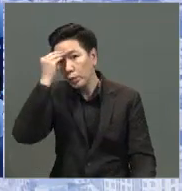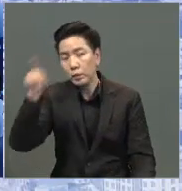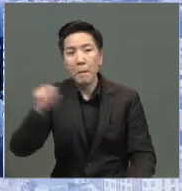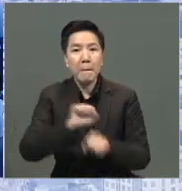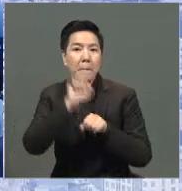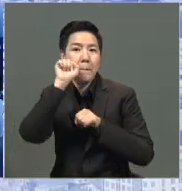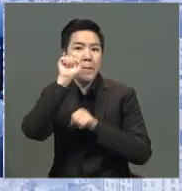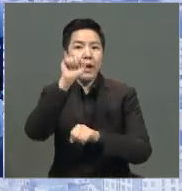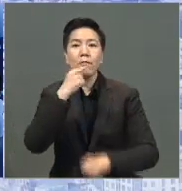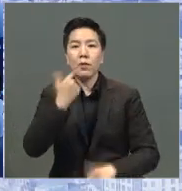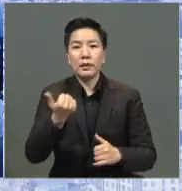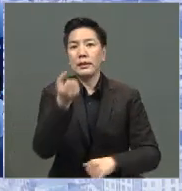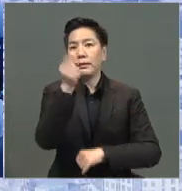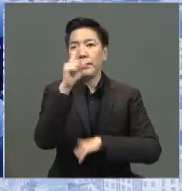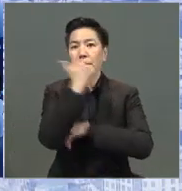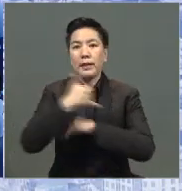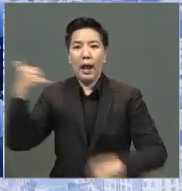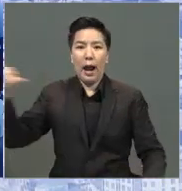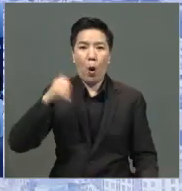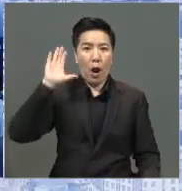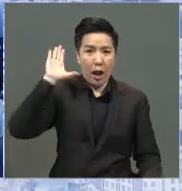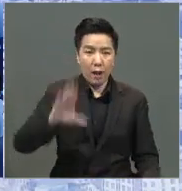กว่าล้านคนอยู่ในชีวิตวิถีใหม่ได้ทุกอย่างจะกลับมาเหมือนเดิมแล้วจะมีการเดินทางยกเว้นแต่ว่าอาจจะให้การเดินทางออกมาจากคนที่มาจากต่างประเทศเรายังต้องระมัดระวังอยู่เหมือนอย่างที่ญี่ปุ่นก็ทำประกาศออกมาเลยไป21ประเทศห้ามเข้าอันนี้อยากจะต้องคงอยู่แต่คนในประเทศไปกันได้นี่คือสิ่งที่น่าจะเป็นนะครับแล้วก็ก็อยากให้เป็นท่านอยากได้มีกิจการอะไรต่างๆเปิดมาก็เป็นโอกาสที่ท่านจะได้แสดงความคิดเห็นและช่วยกันนะครับส่วนเจ้าของกิจการเหมือนเดิมครับสามส่วนที่เราต้องการได้ความร่วมมือตอนนี้เจ้าของกิจการท่านช่วยคิดในรายละเอียดของท่านเองถึงแม้ท่านจะเป็นสีแดงเท่าที่ภาพเดิมแต่ถ้านั้นมีมาตรการที่เป็นนวัตกรรมใหม่ๆแล้วท่านทำให้เรามั่นใจได้ว่าท่านเปิดแล้วทำให้ไม่เกิดโรคได้เสนอมาเลยครับประชาชนทุกคนที่ต้องเกี่ยวข้องกับเรื่อง